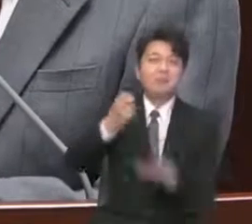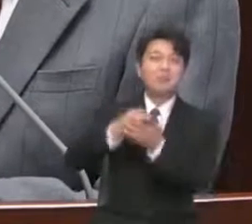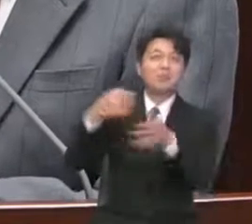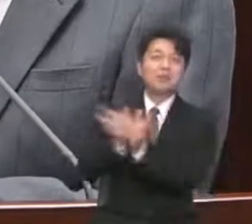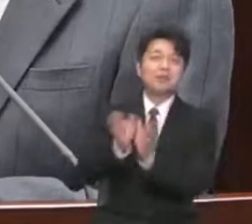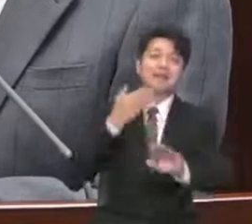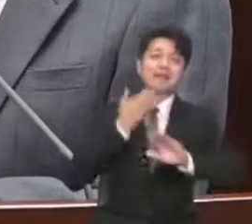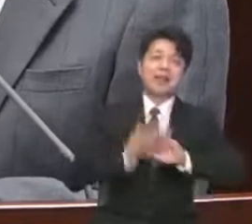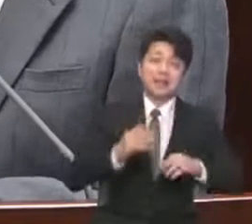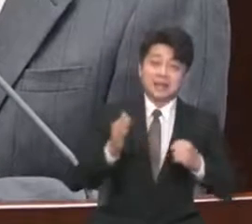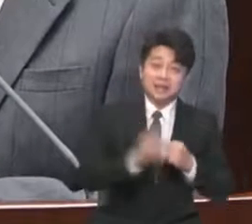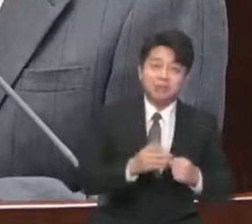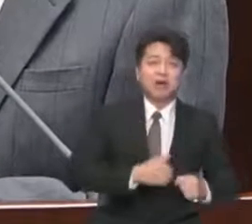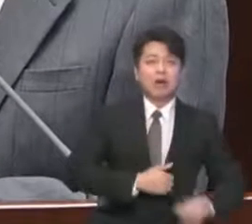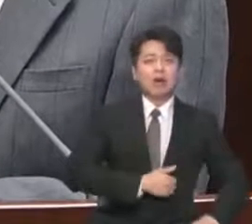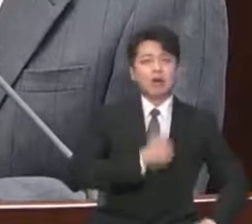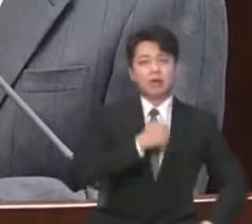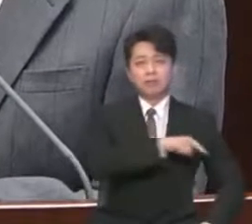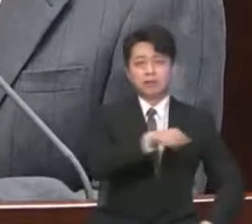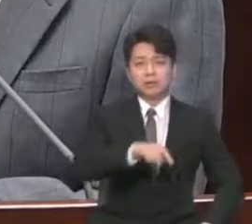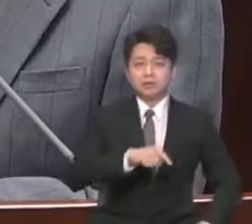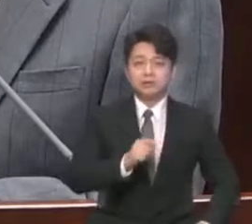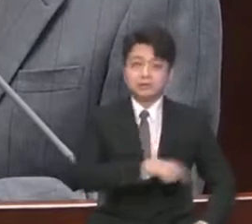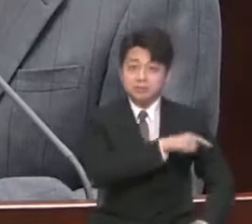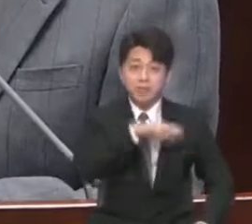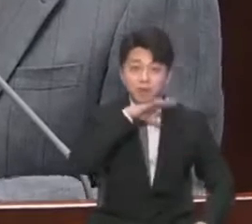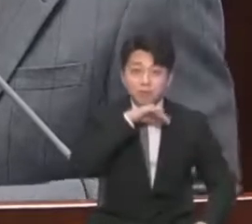않았습니까? 사과 한마디 하세요.